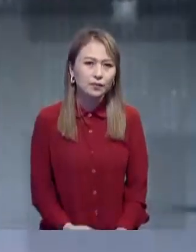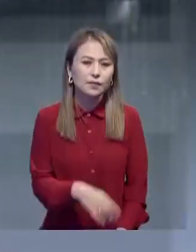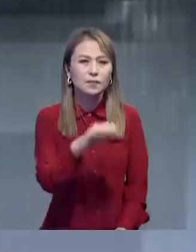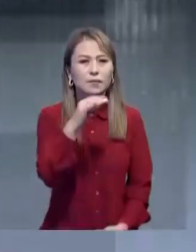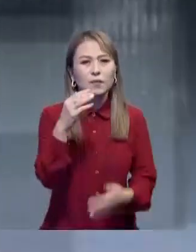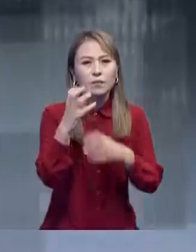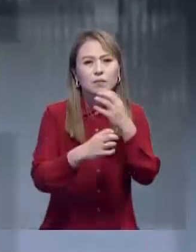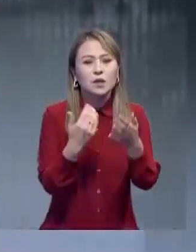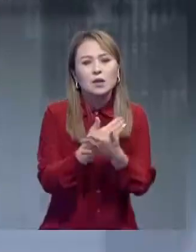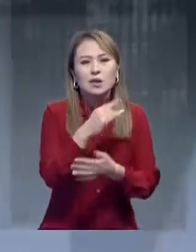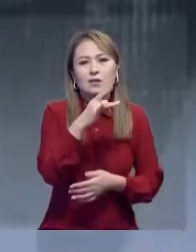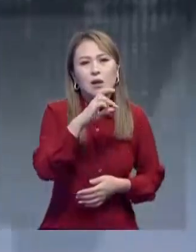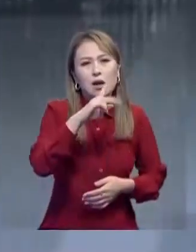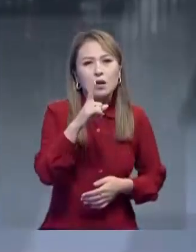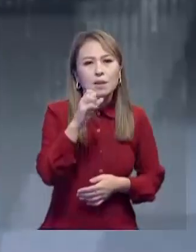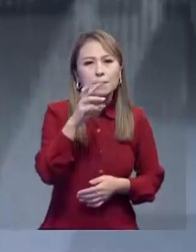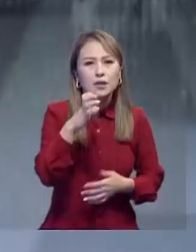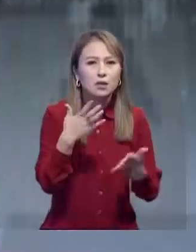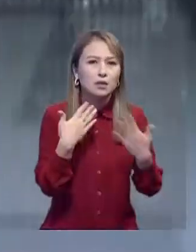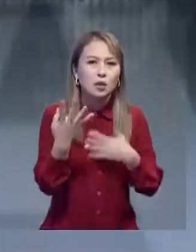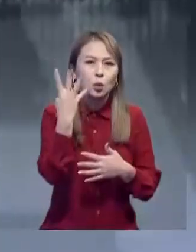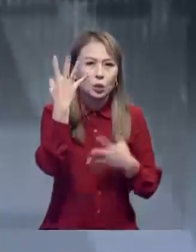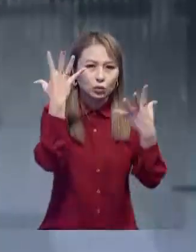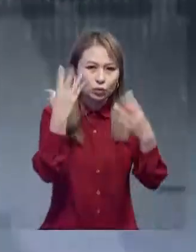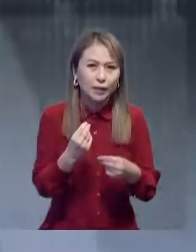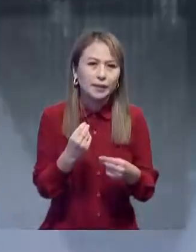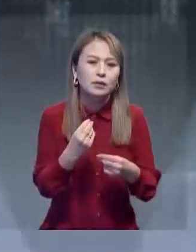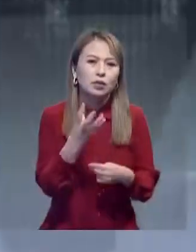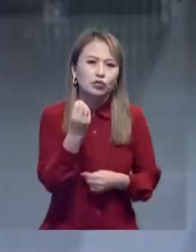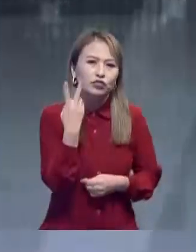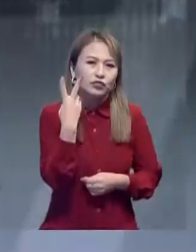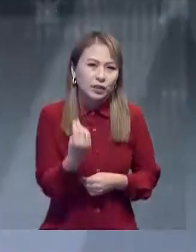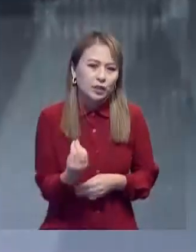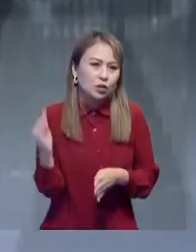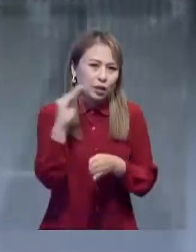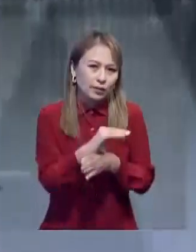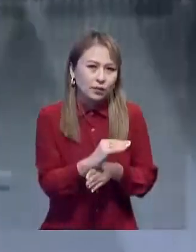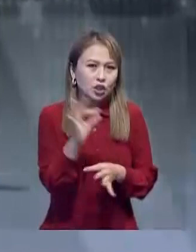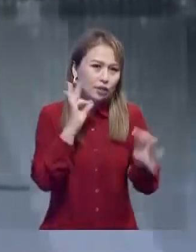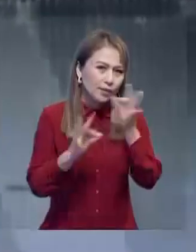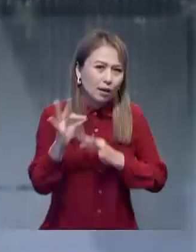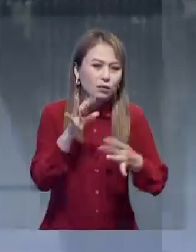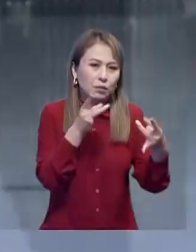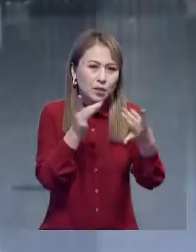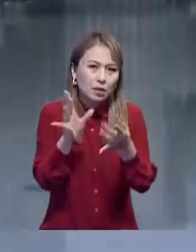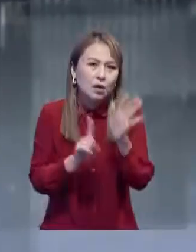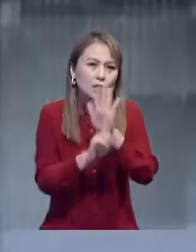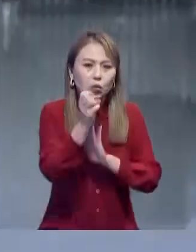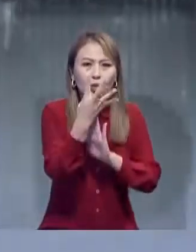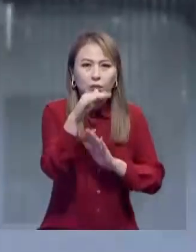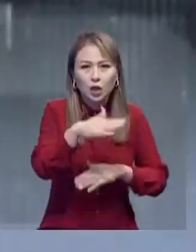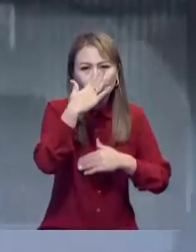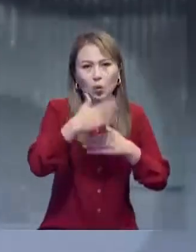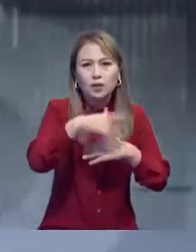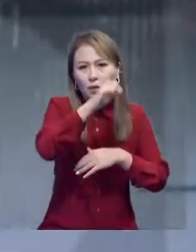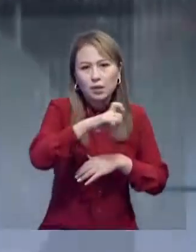Ал енді жақан шарлап қайтайық. Израиль мен Хамас арасындағы 4 күндік бітім тағы 2 күнге ұзартылды. Таяу шығыстыға қақтығыс басталғалы